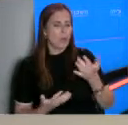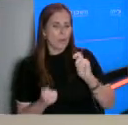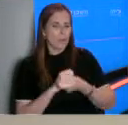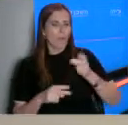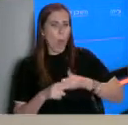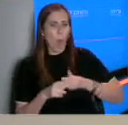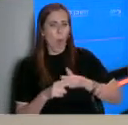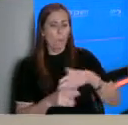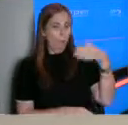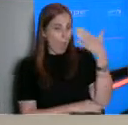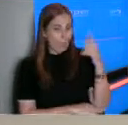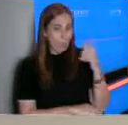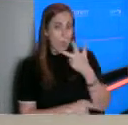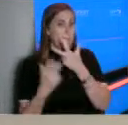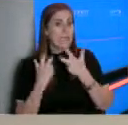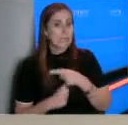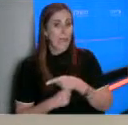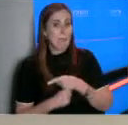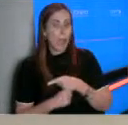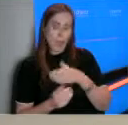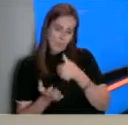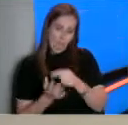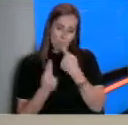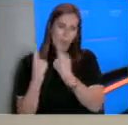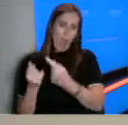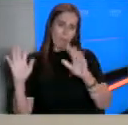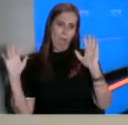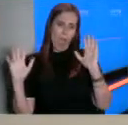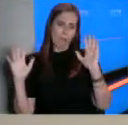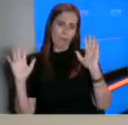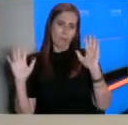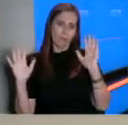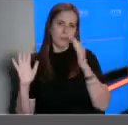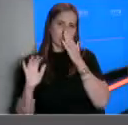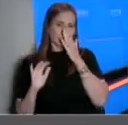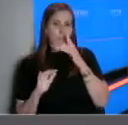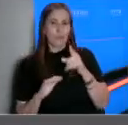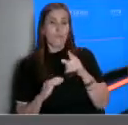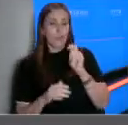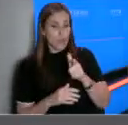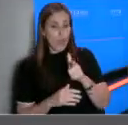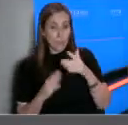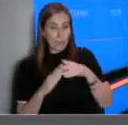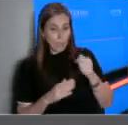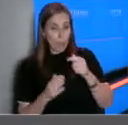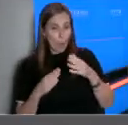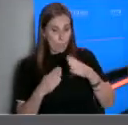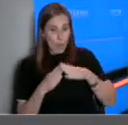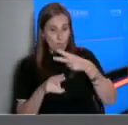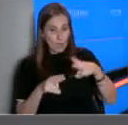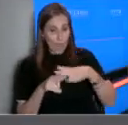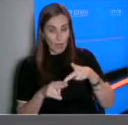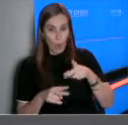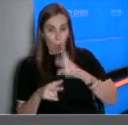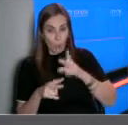חלו? המדינה מצפה מהם, תמשיכו אתם לחיות איך שבא לכם. ולשלם שכר דירה או משכנתה,